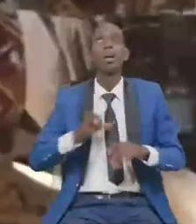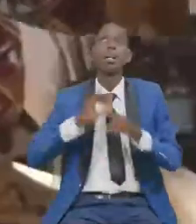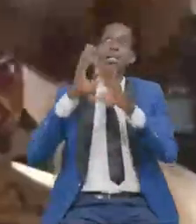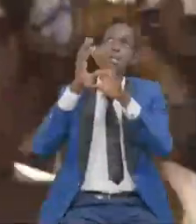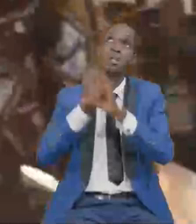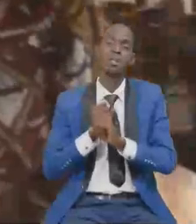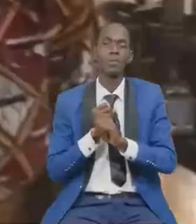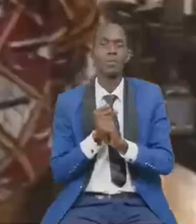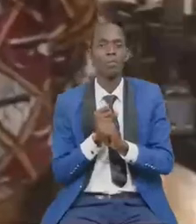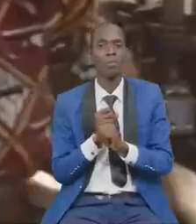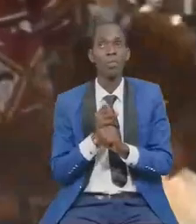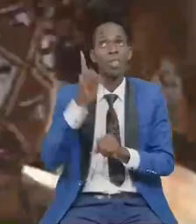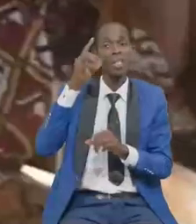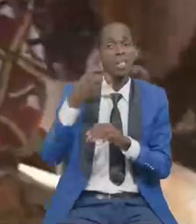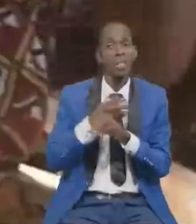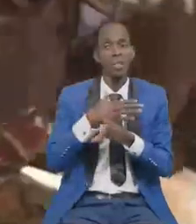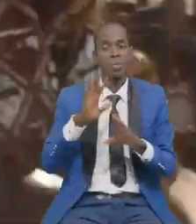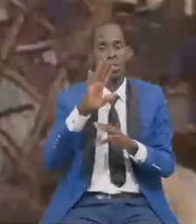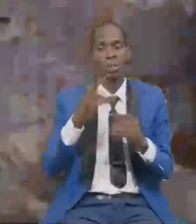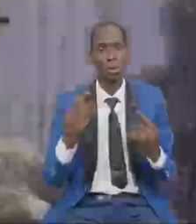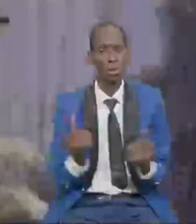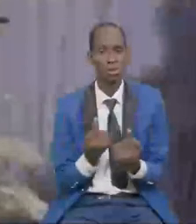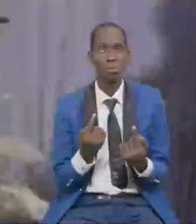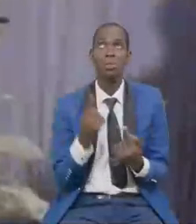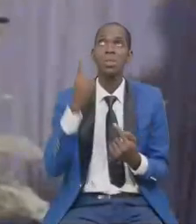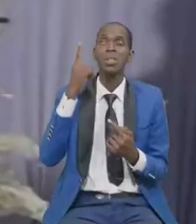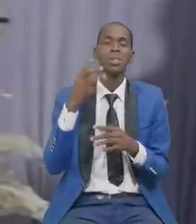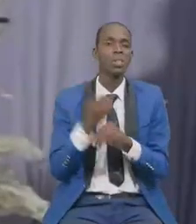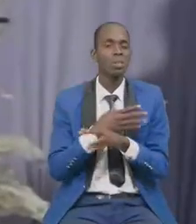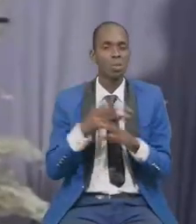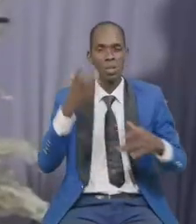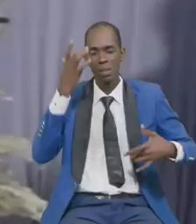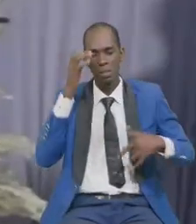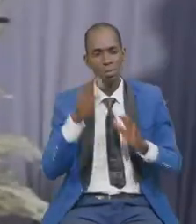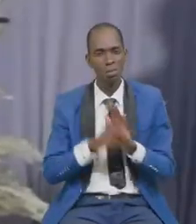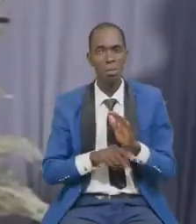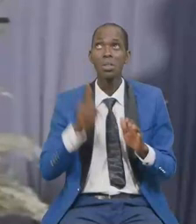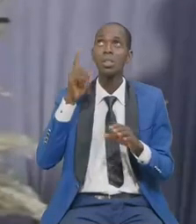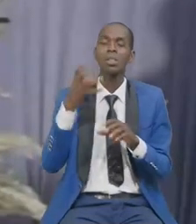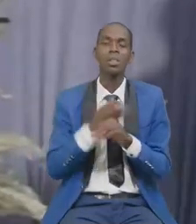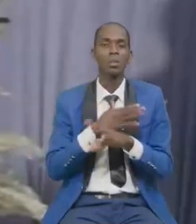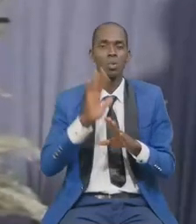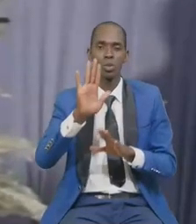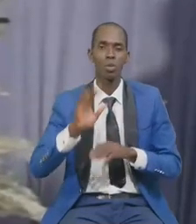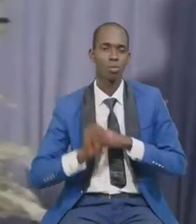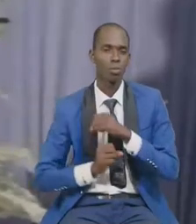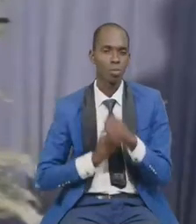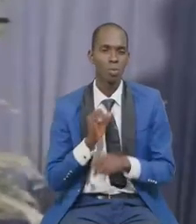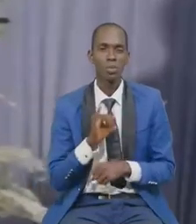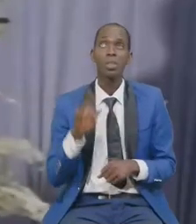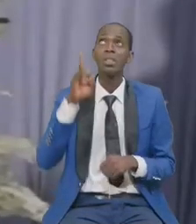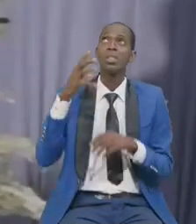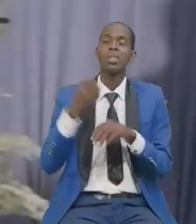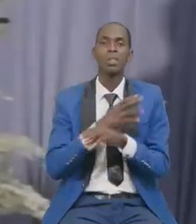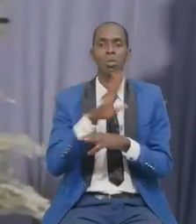Il ôte tes péchés. Il ôte ta maladie. Il ôte tes souffrances. Il ôte ton